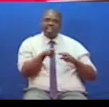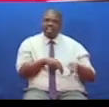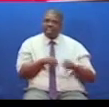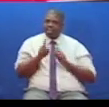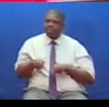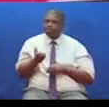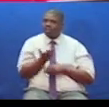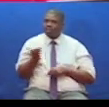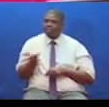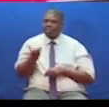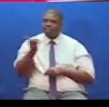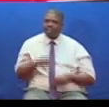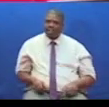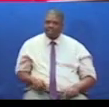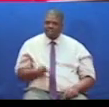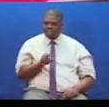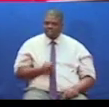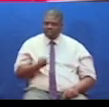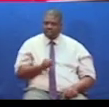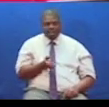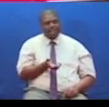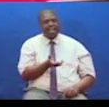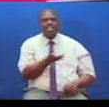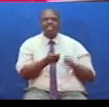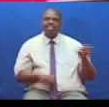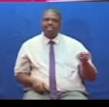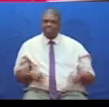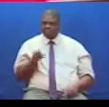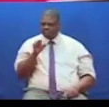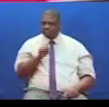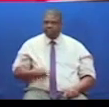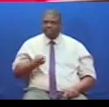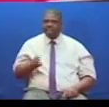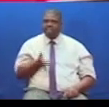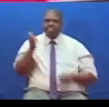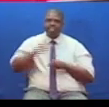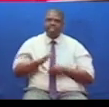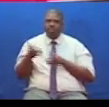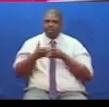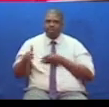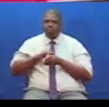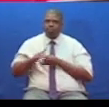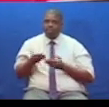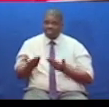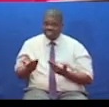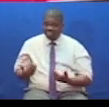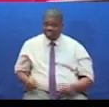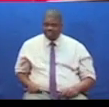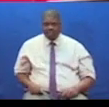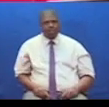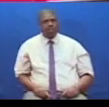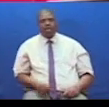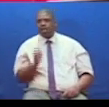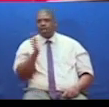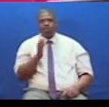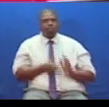gas inaitwa shale gas. Hii shale gas ni nyingi sana ndio Marekani inatumia sasa hivi. Wala